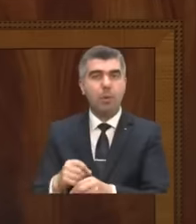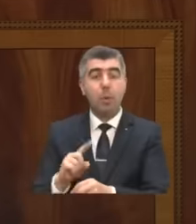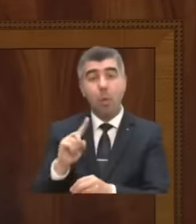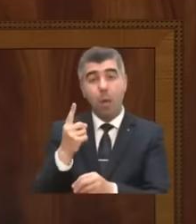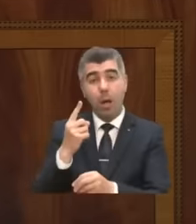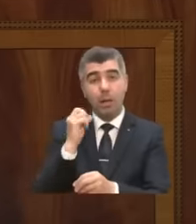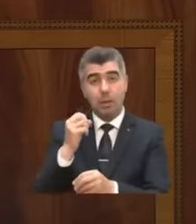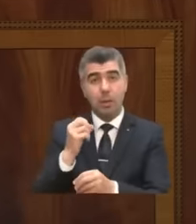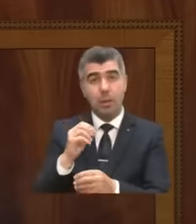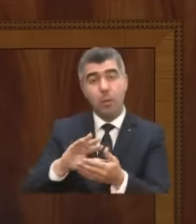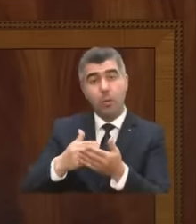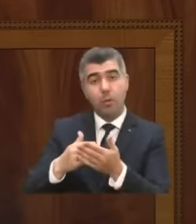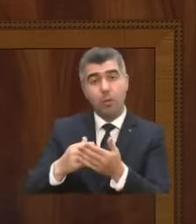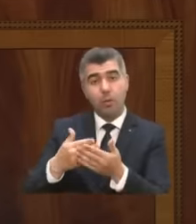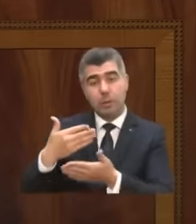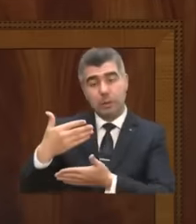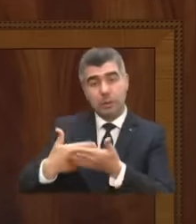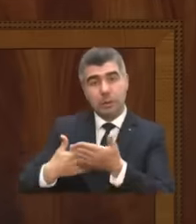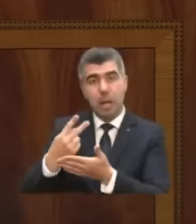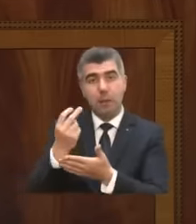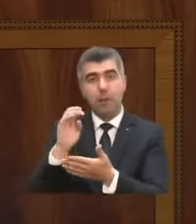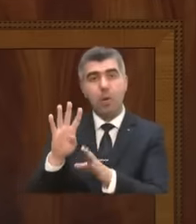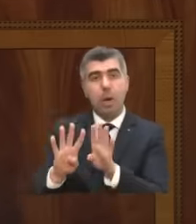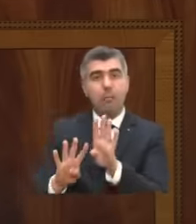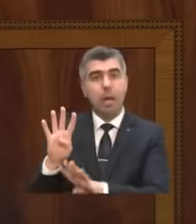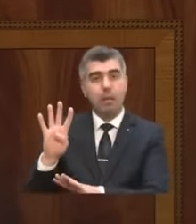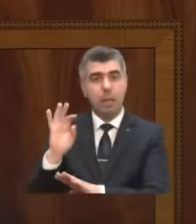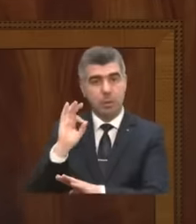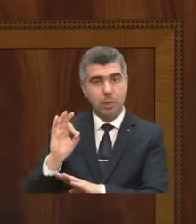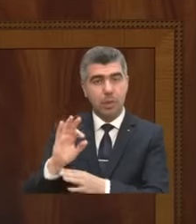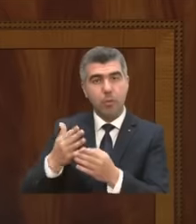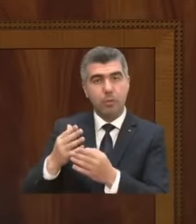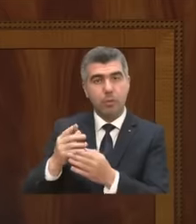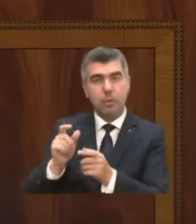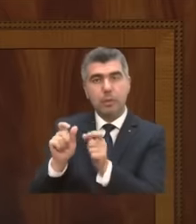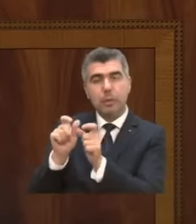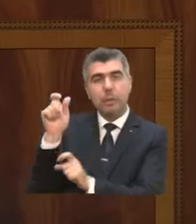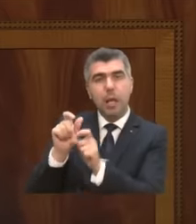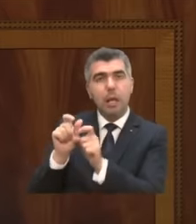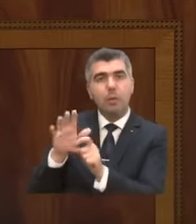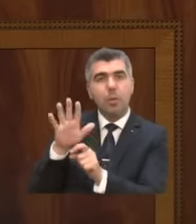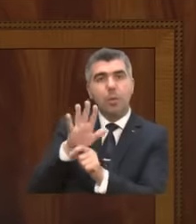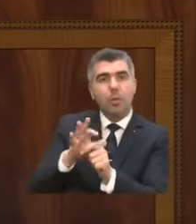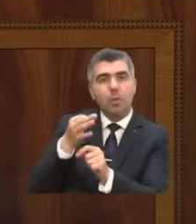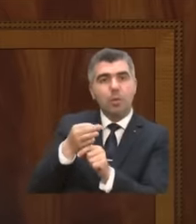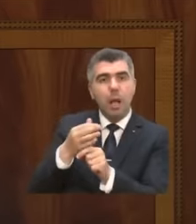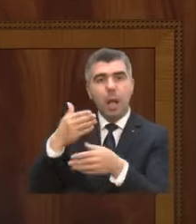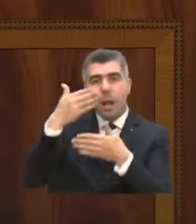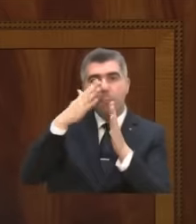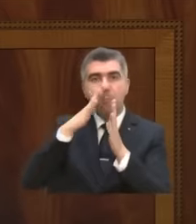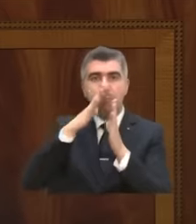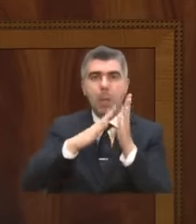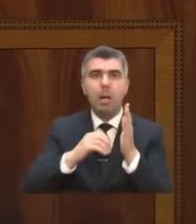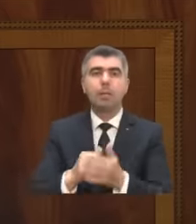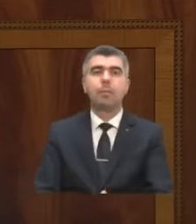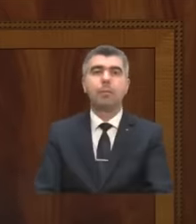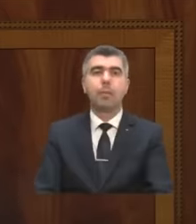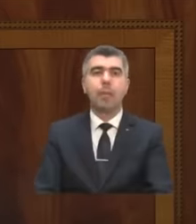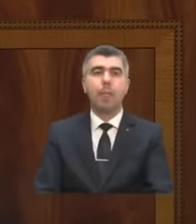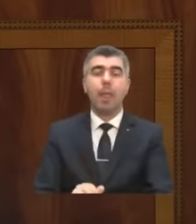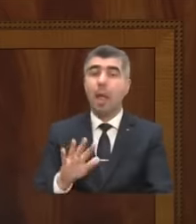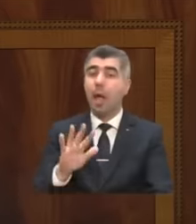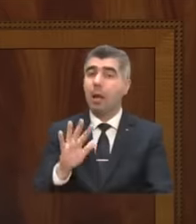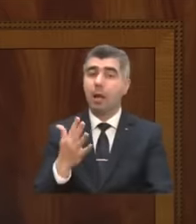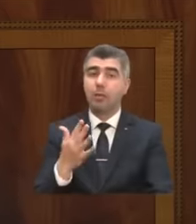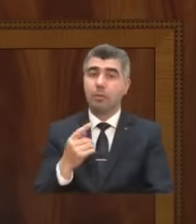من الرسوم الصادر في 2014، انك تحمي القدره الشرائيه للمواطنين المغاربه المقهورين. علاش